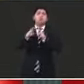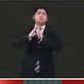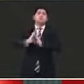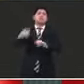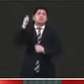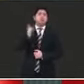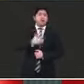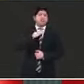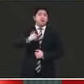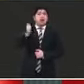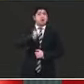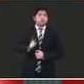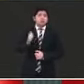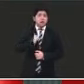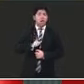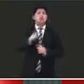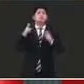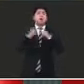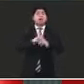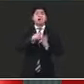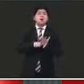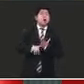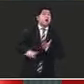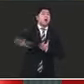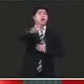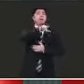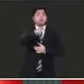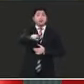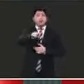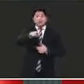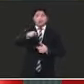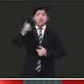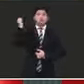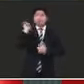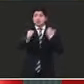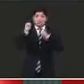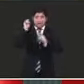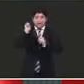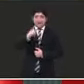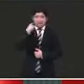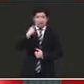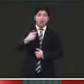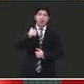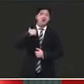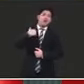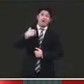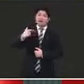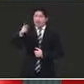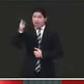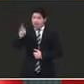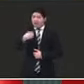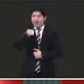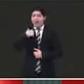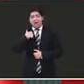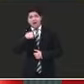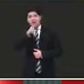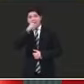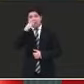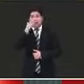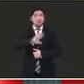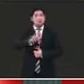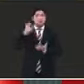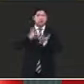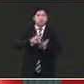askerlerimiz ve güvenlik güçlerimize yönelik hiçbir saldırıyı cevapsız ve cezasız